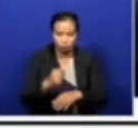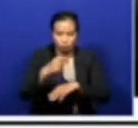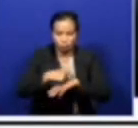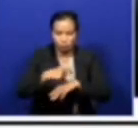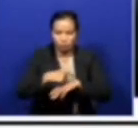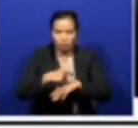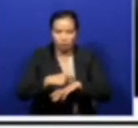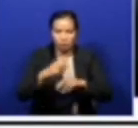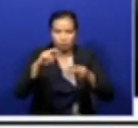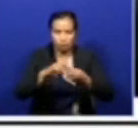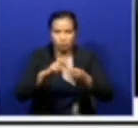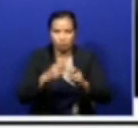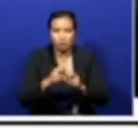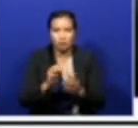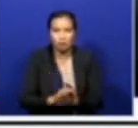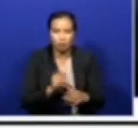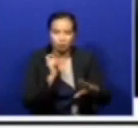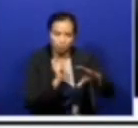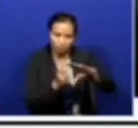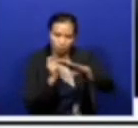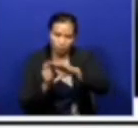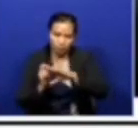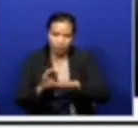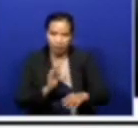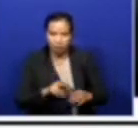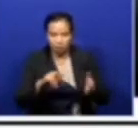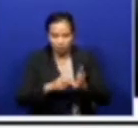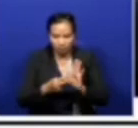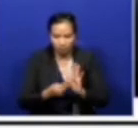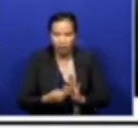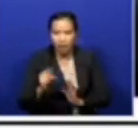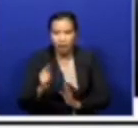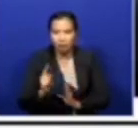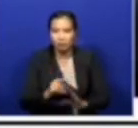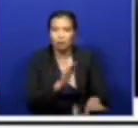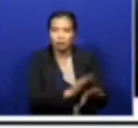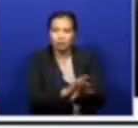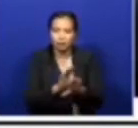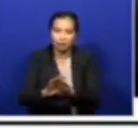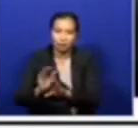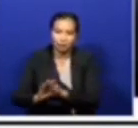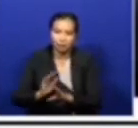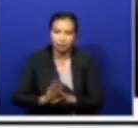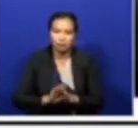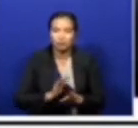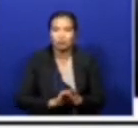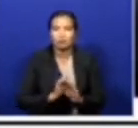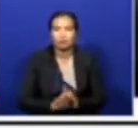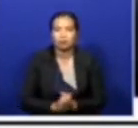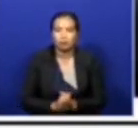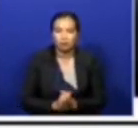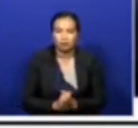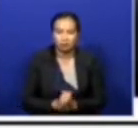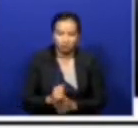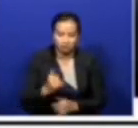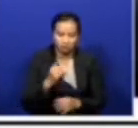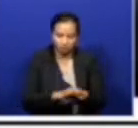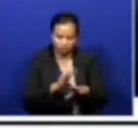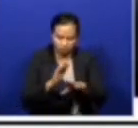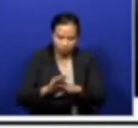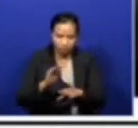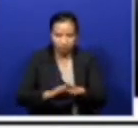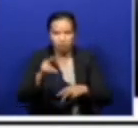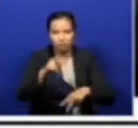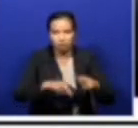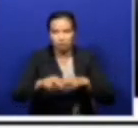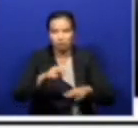ครั้งหนึ่งก็ตีคล้องร้องเปล่าไประดมประโคมโหมข่าวในการที่เข้าไปติดตามตัวตรานะครับ